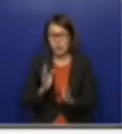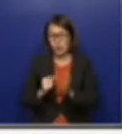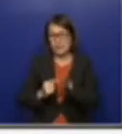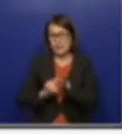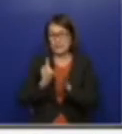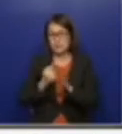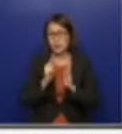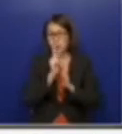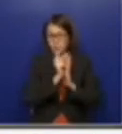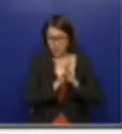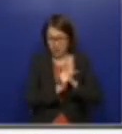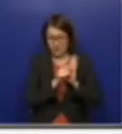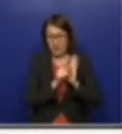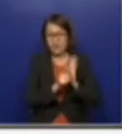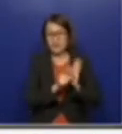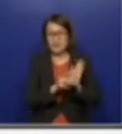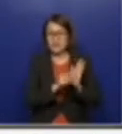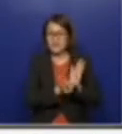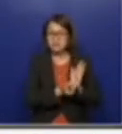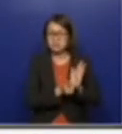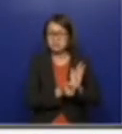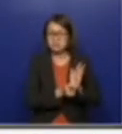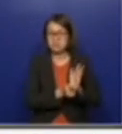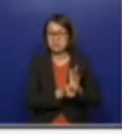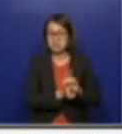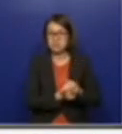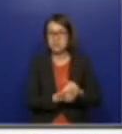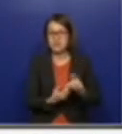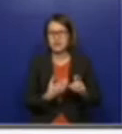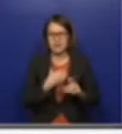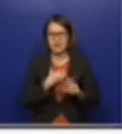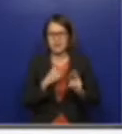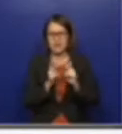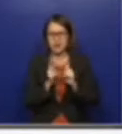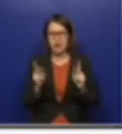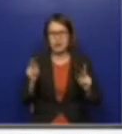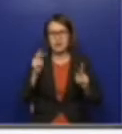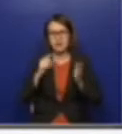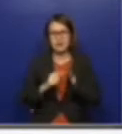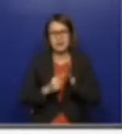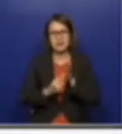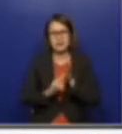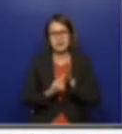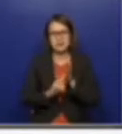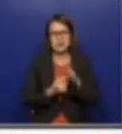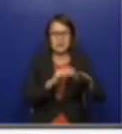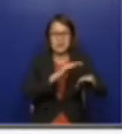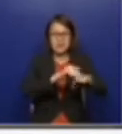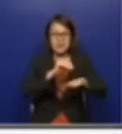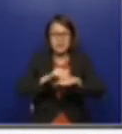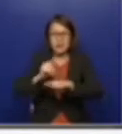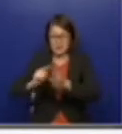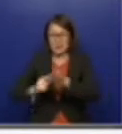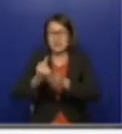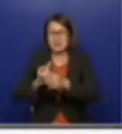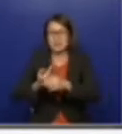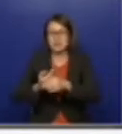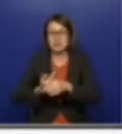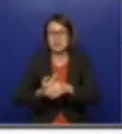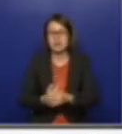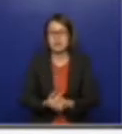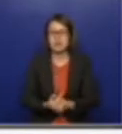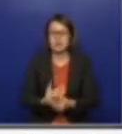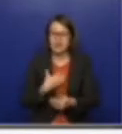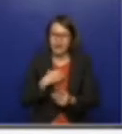ายเดิมเขียนไม่ชัดผมอยากให้กรรมาธิการไปดูว่าผู้เริ่มการผู้ชักเชิญชวนเนี่ยจะเขียนเป็นผู้เชิญชวน